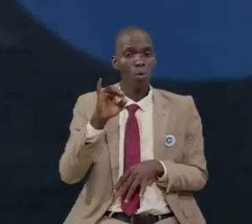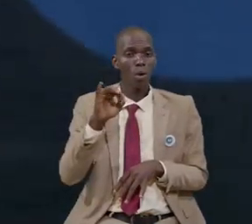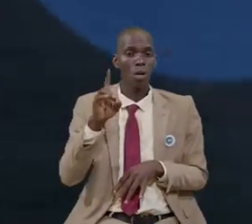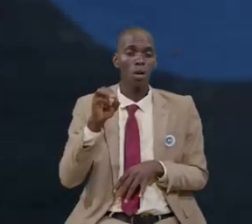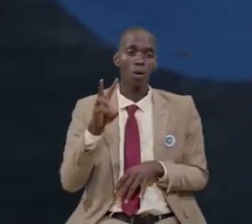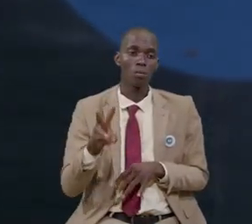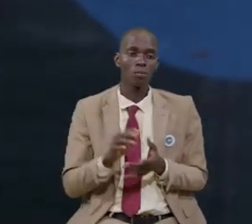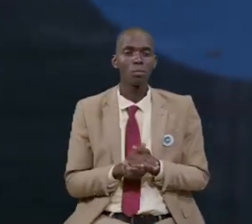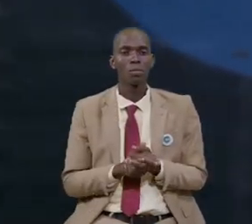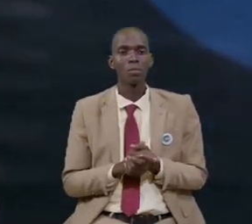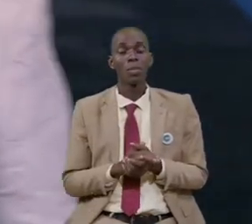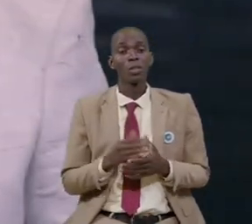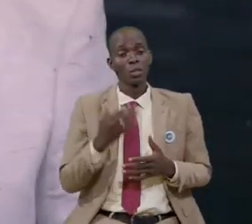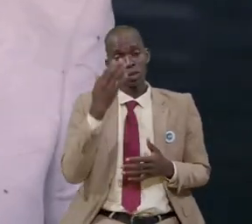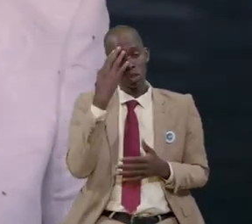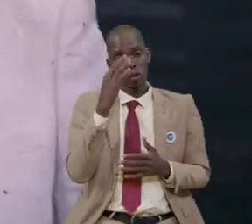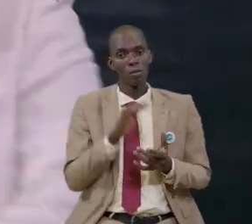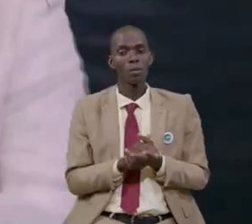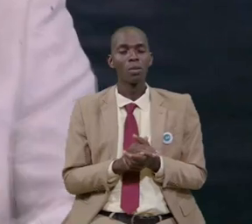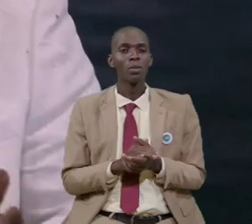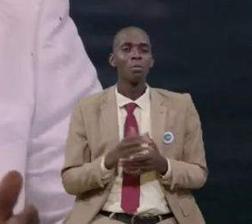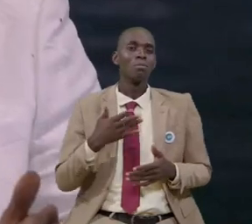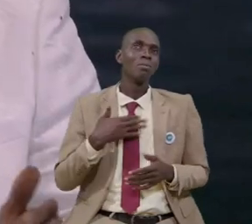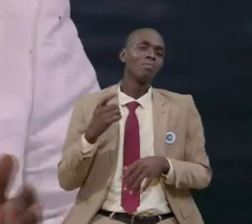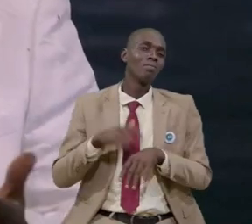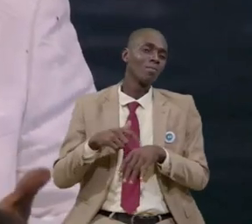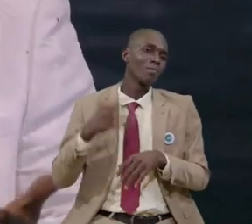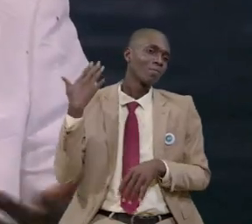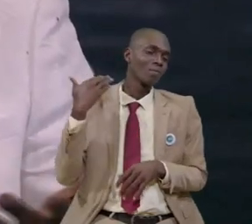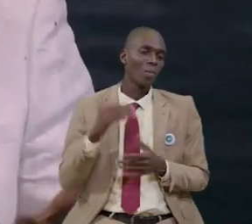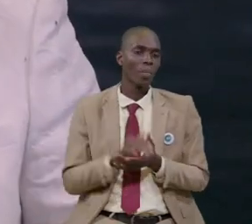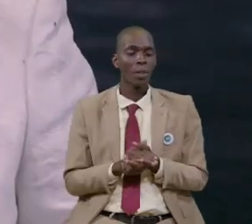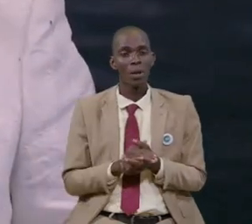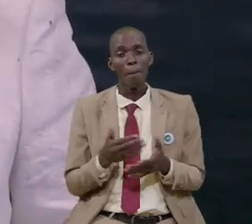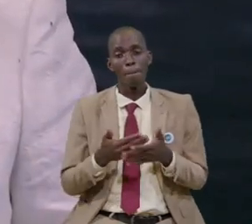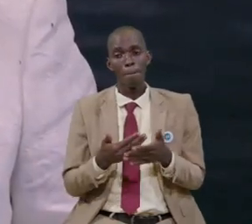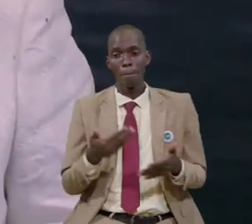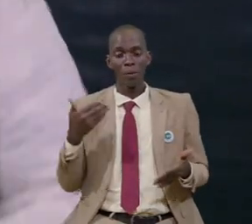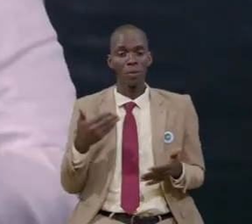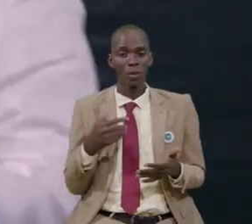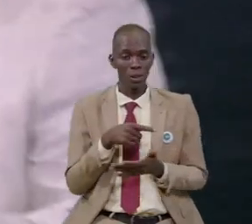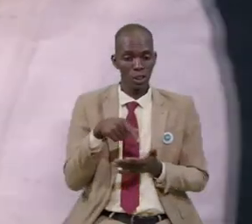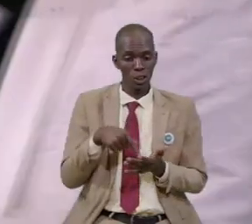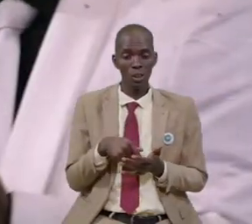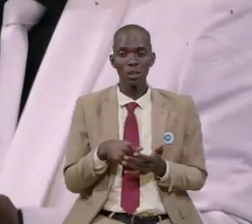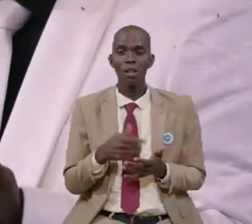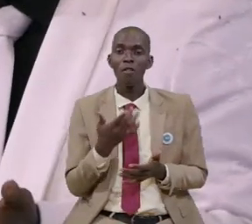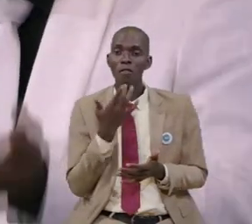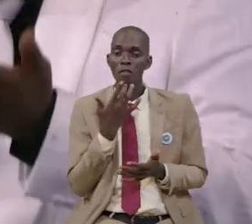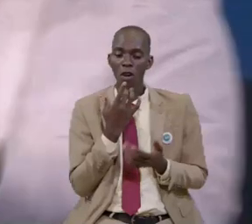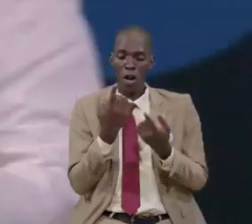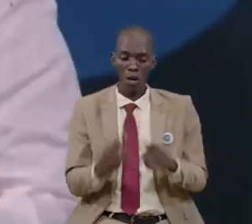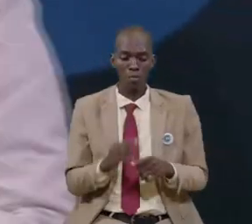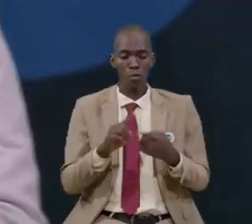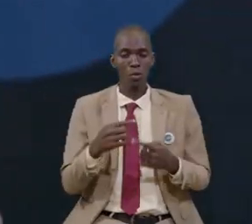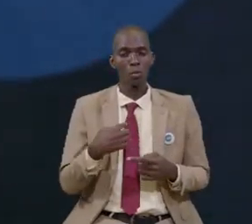Vous savez, ces jours d'alors, avant que cette faveur me soit accordée,